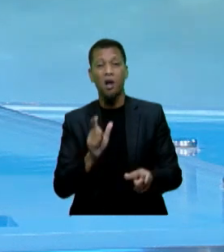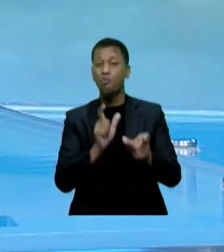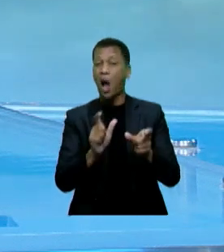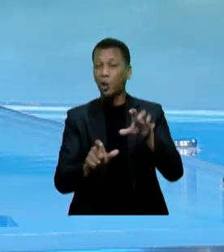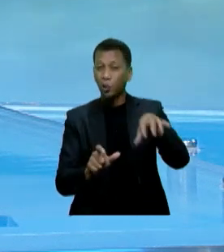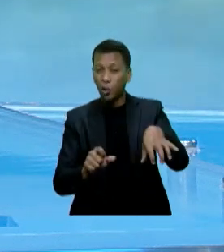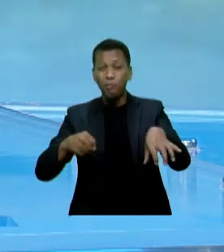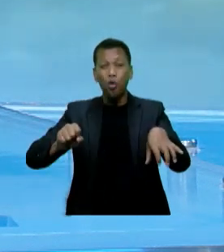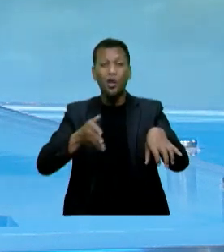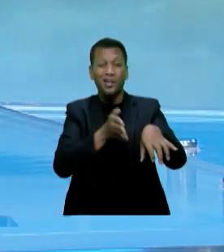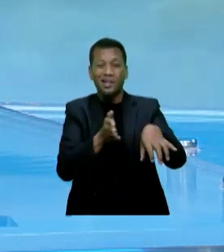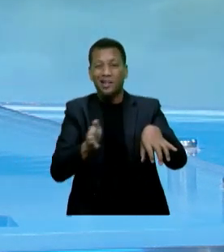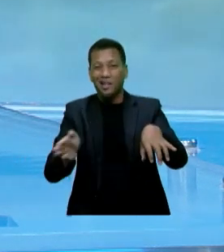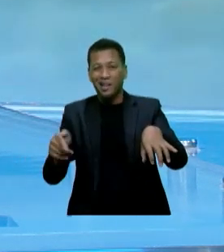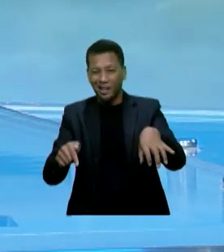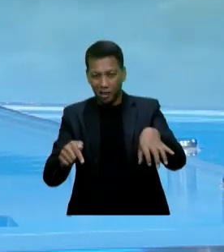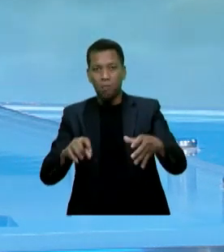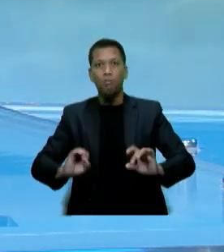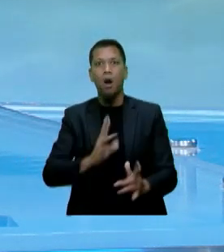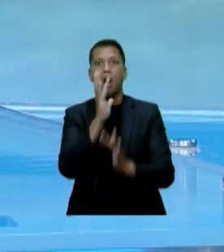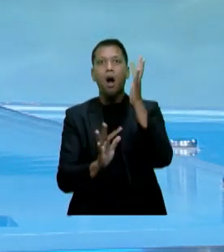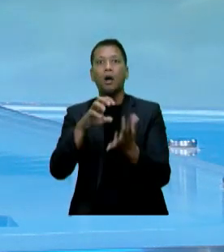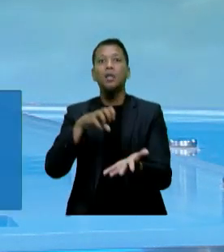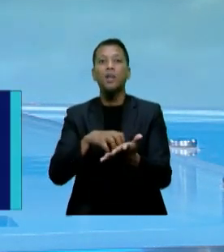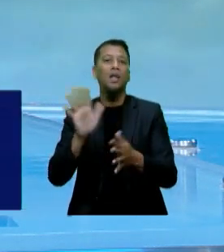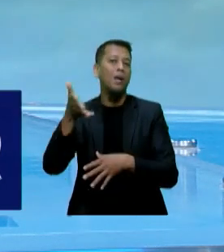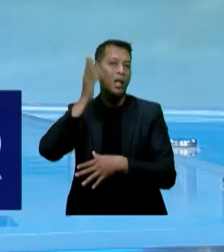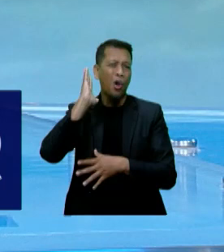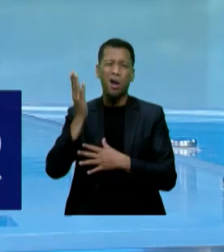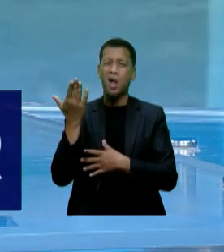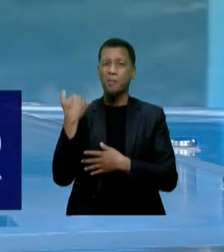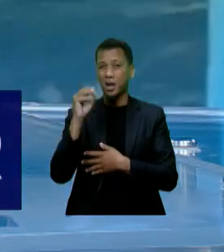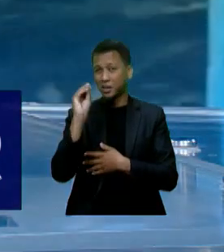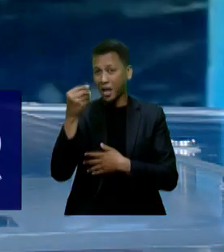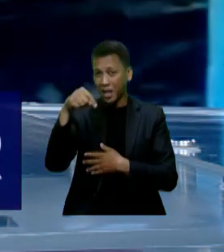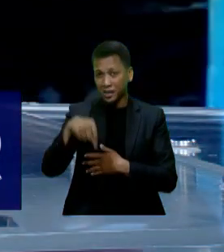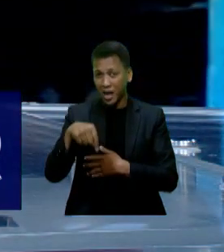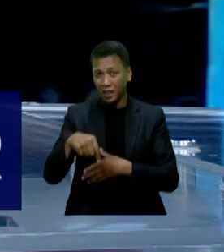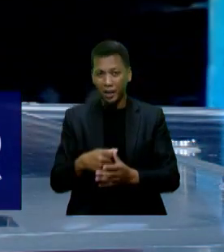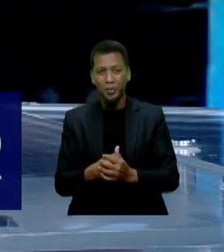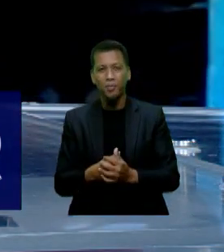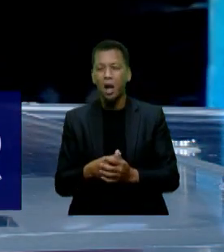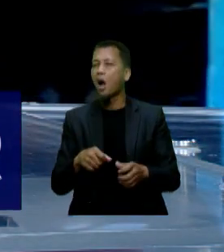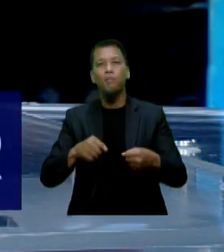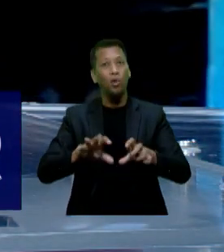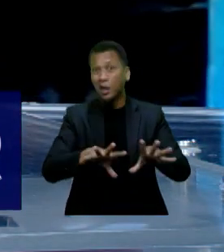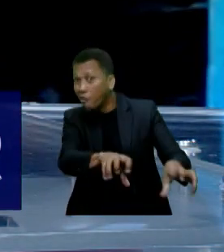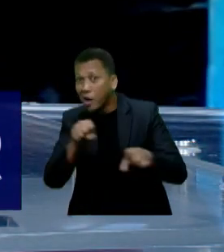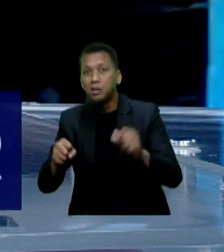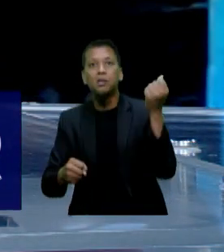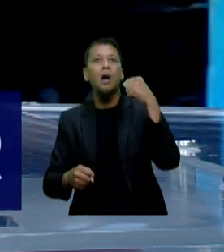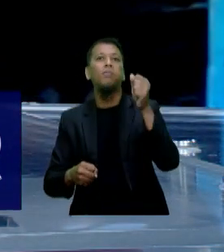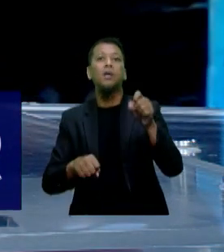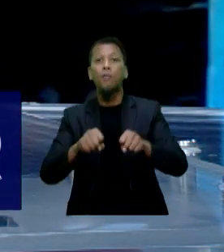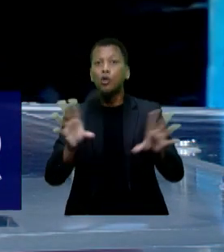Pemirsa, kebakaran melanda sebuah warung makan dan penitipan sepeda motor di Kebayoran Lama, Jakarta Selatan. Tak sempat dievakuasi, lebih dari